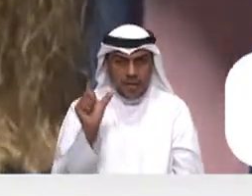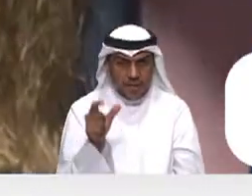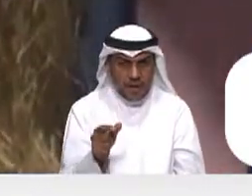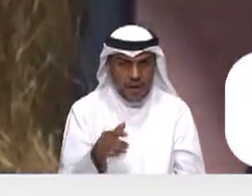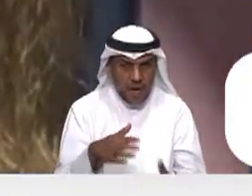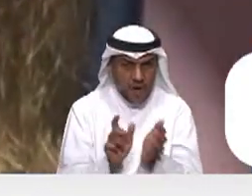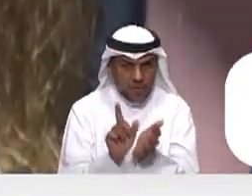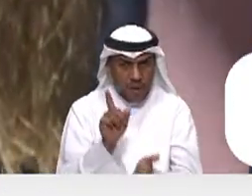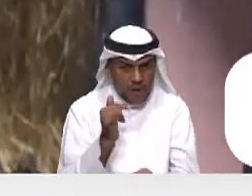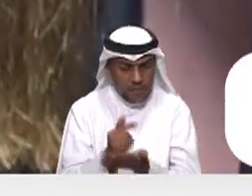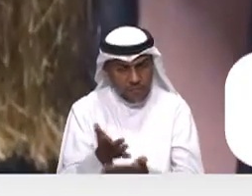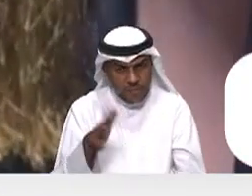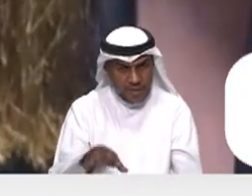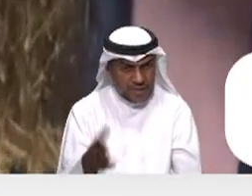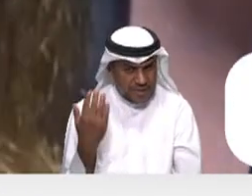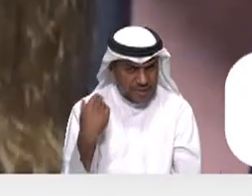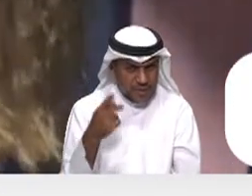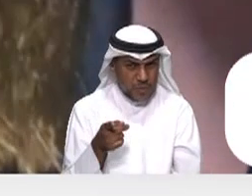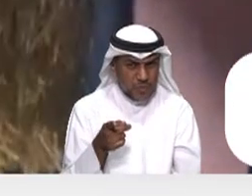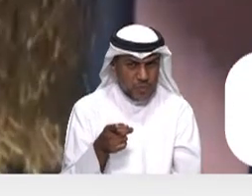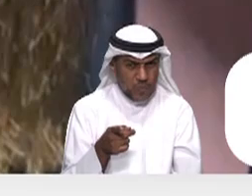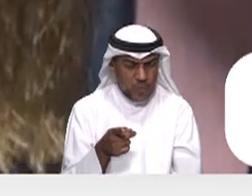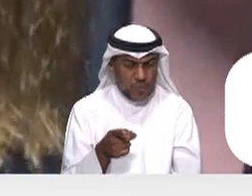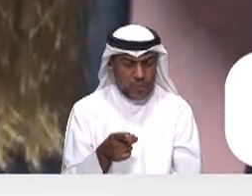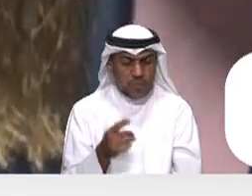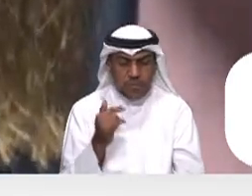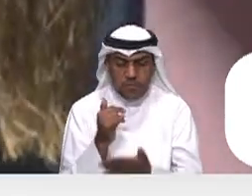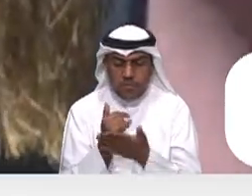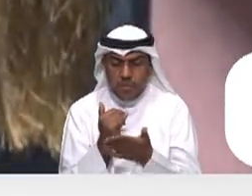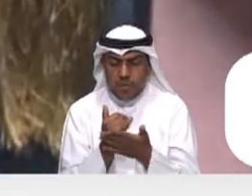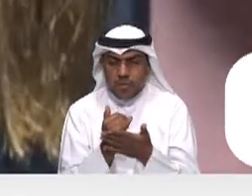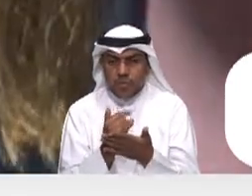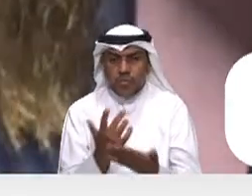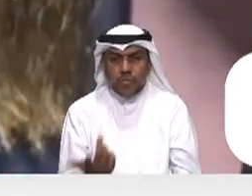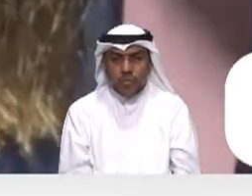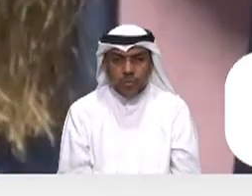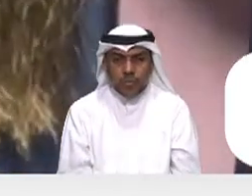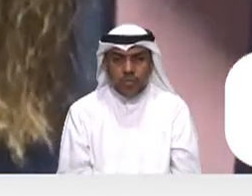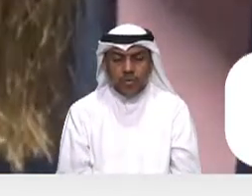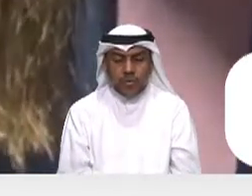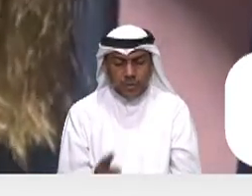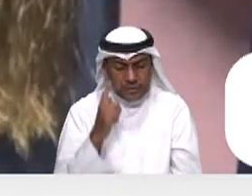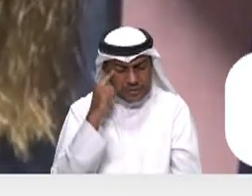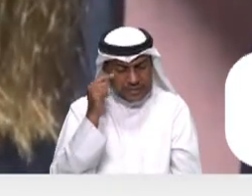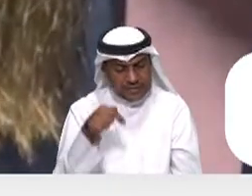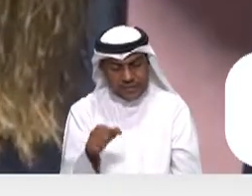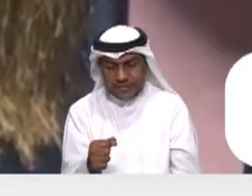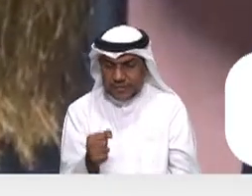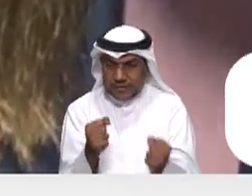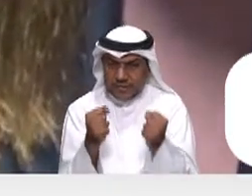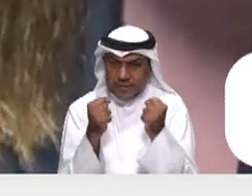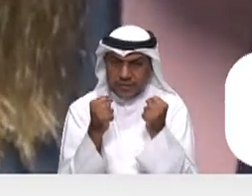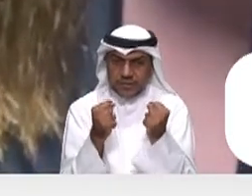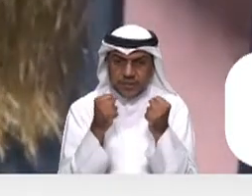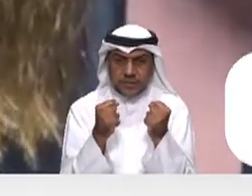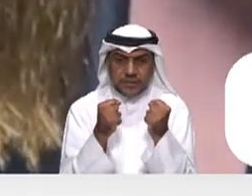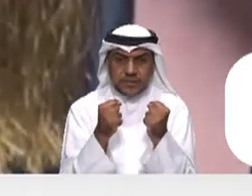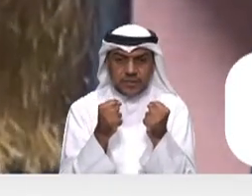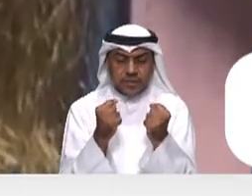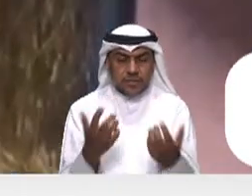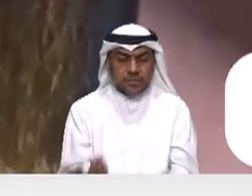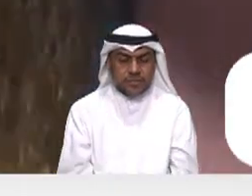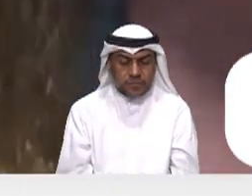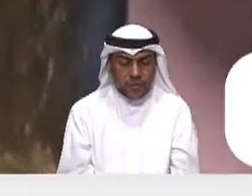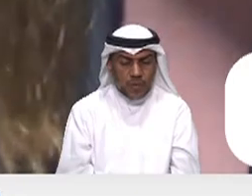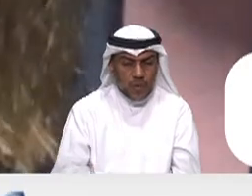لانتخاب رئيس للجمهورية ربما يستطيع أن يقود هذه المرحلة الصعبة التي تمر بها البلاد.